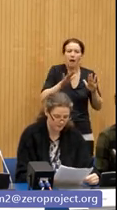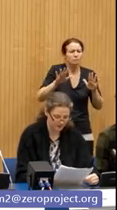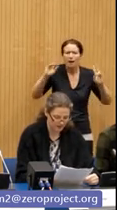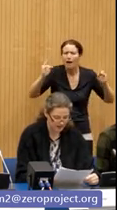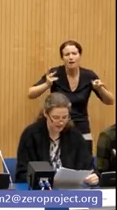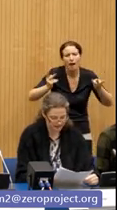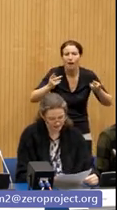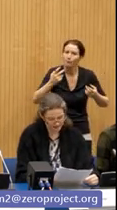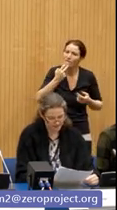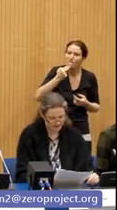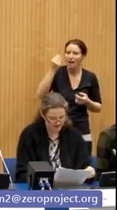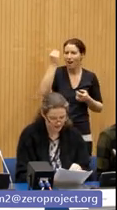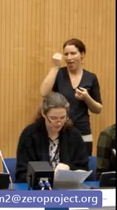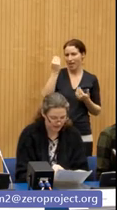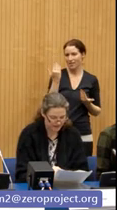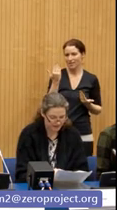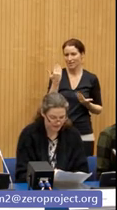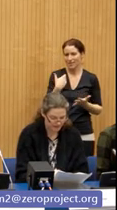Situation.